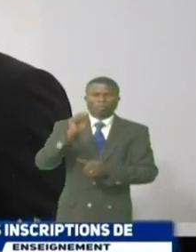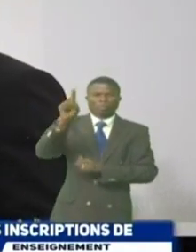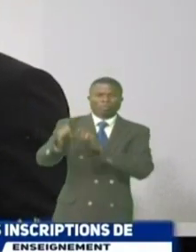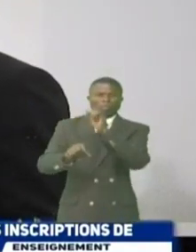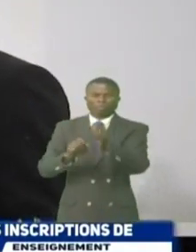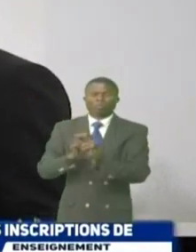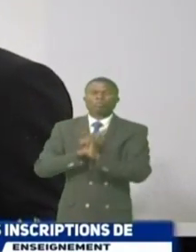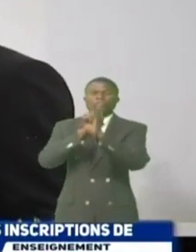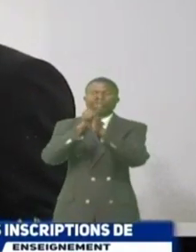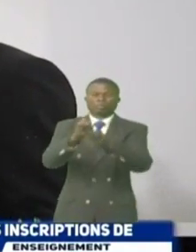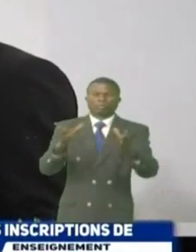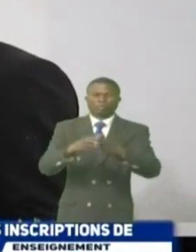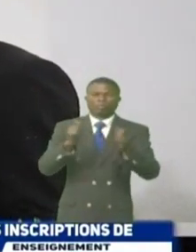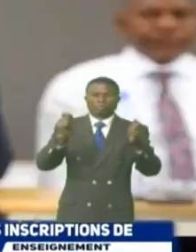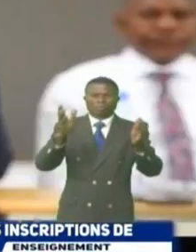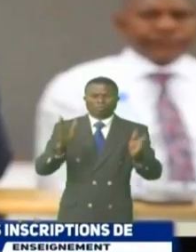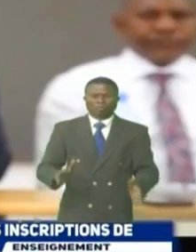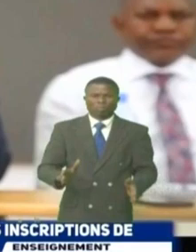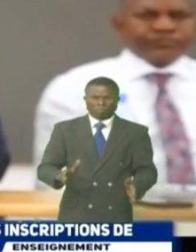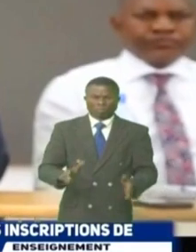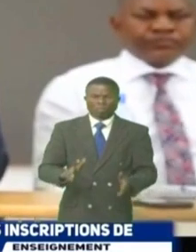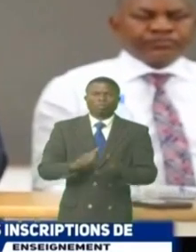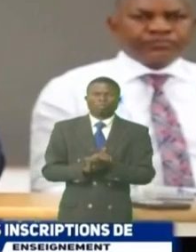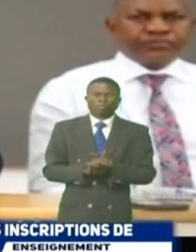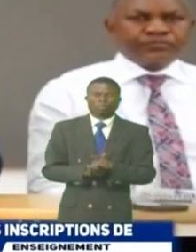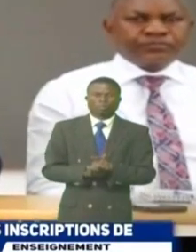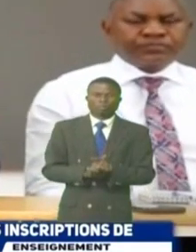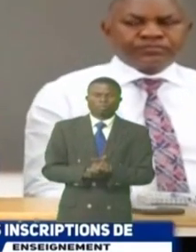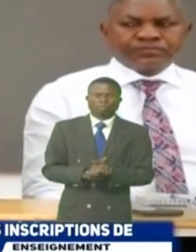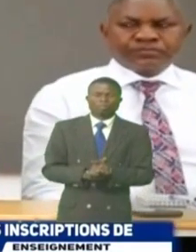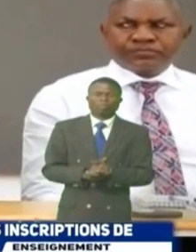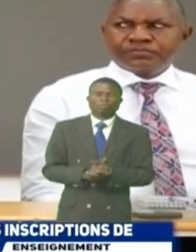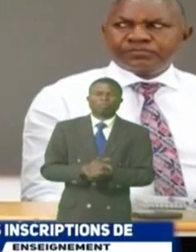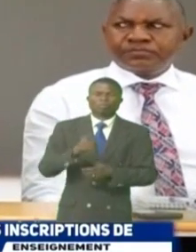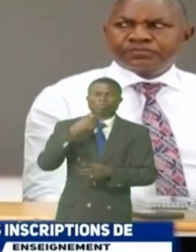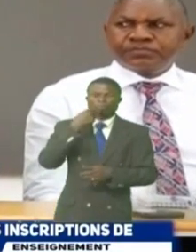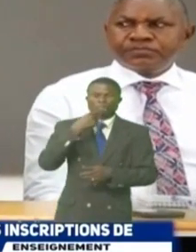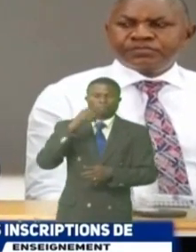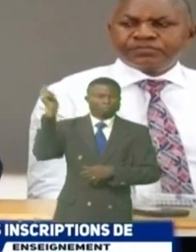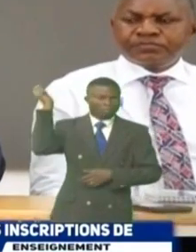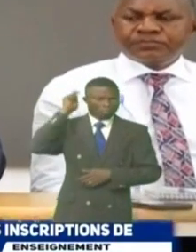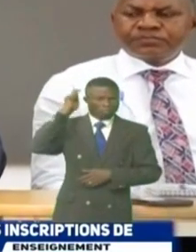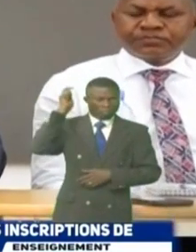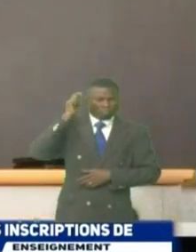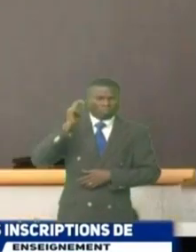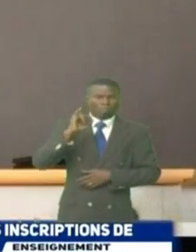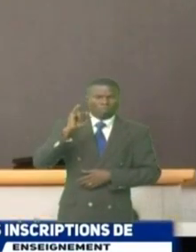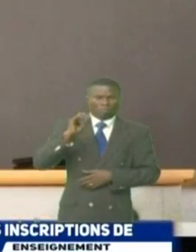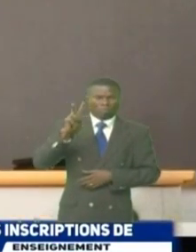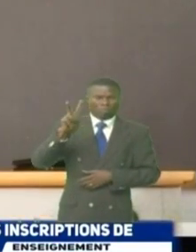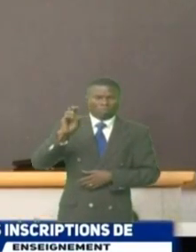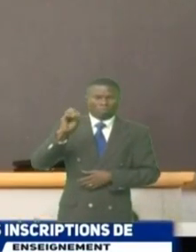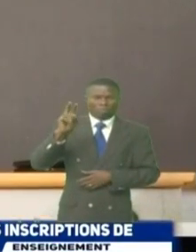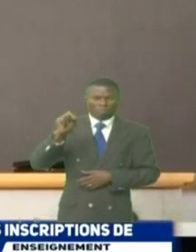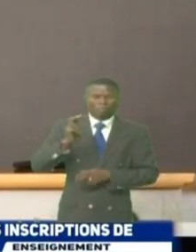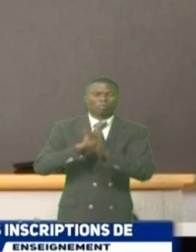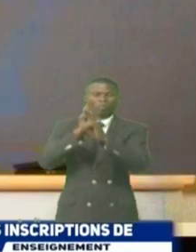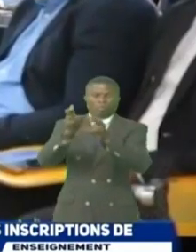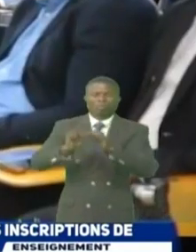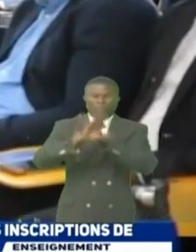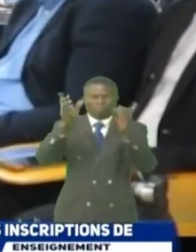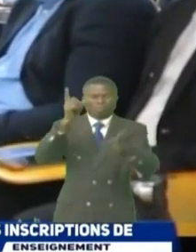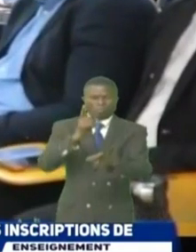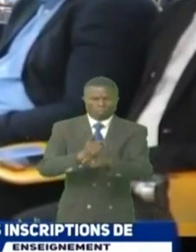la presse. Avec un franc-parler, l'homme au verbe est facile, le professeur Yvan Mungemuongo, a donné des réponses claires et